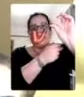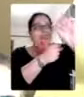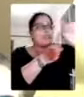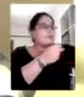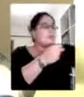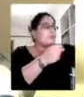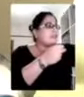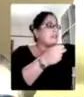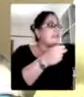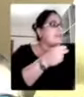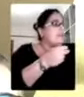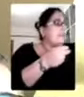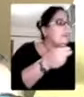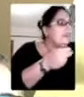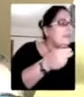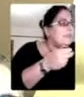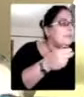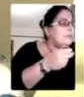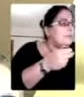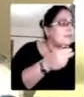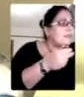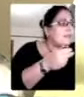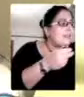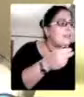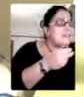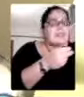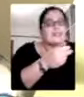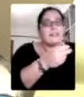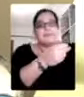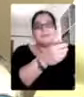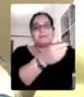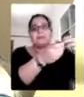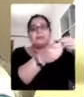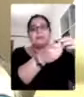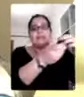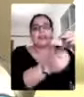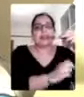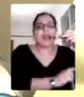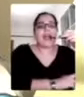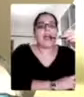bendeki nadir eğik pipolardan, Bende eğik de. pipo yakıp hayatınıza devam.